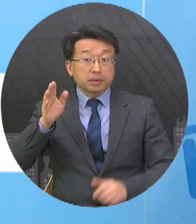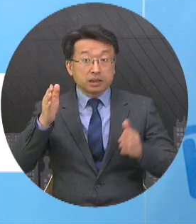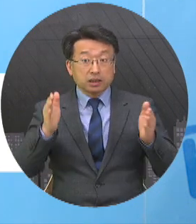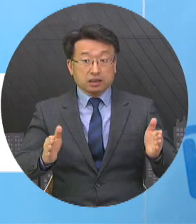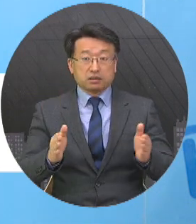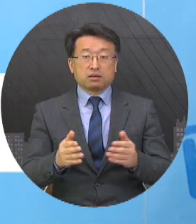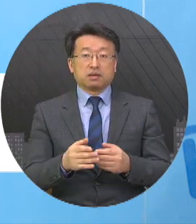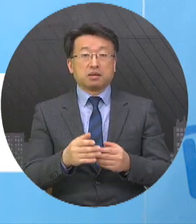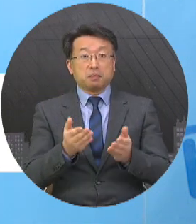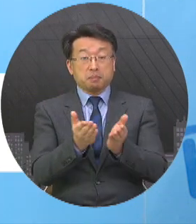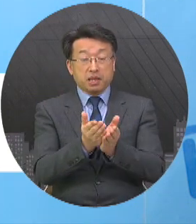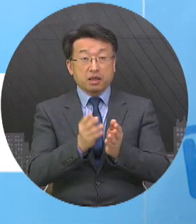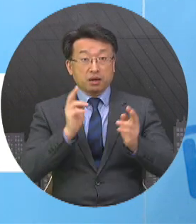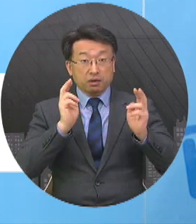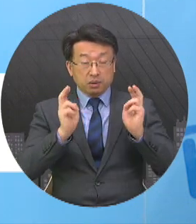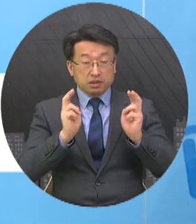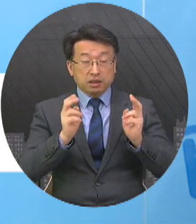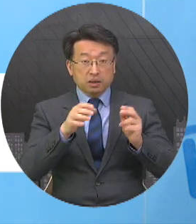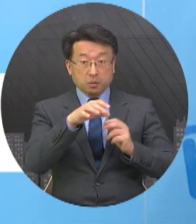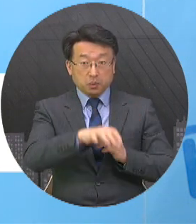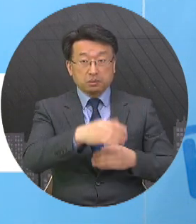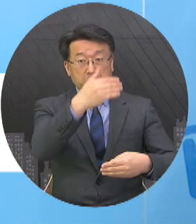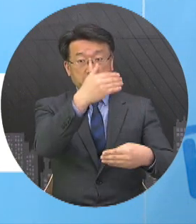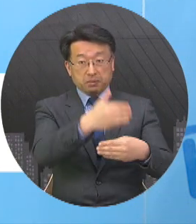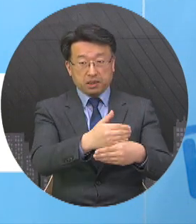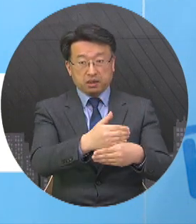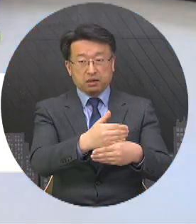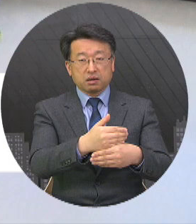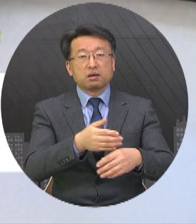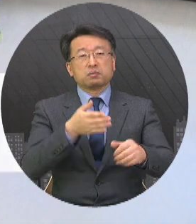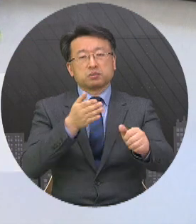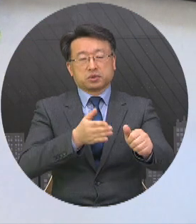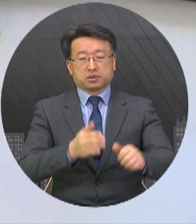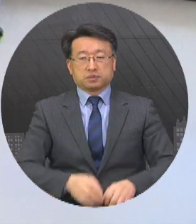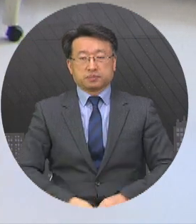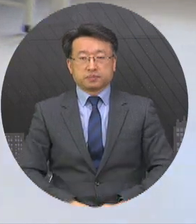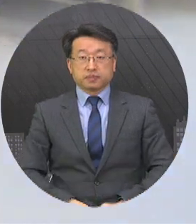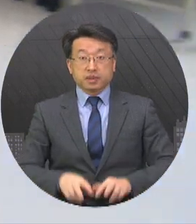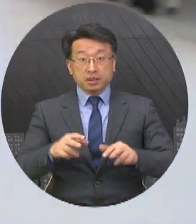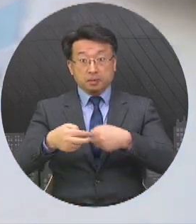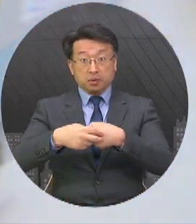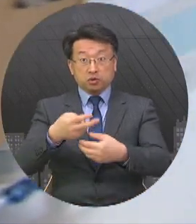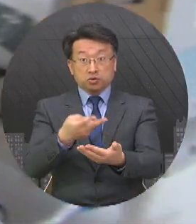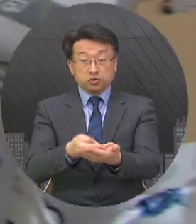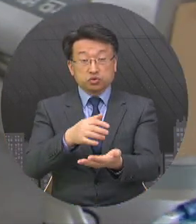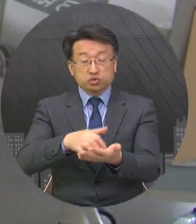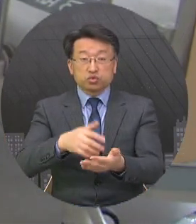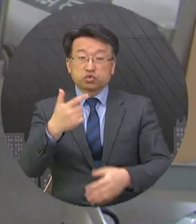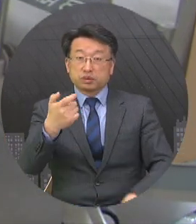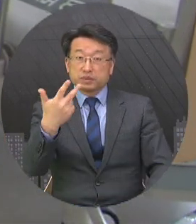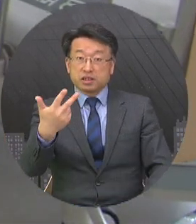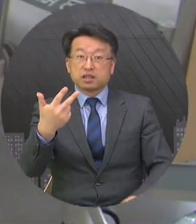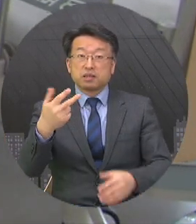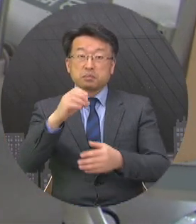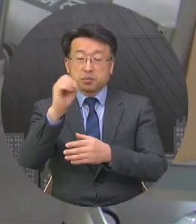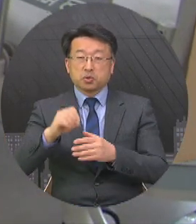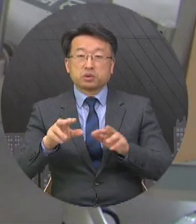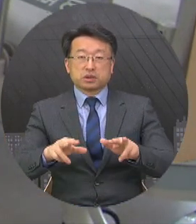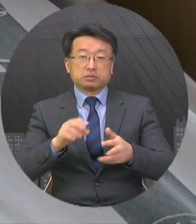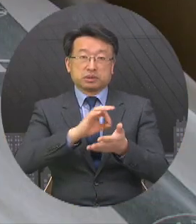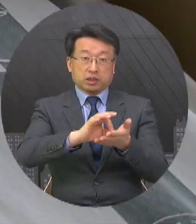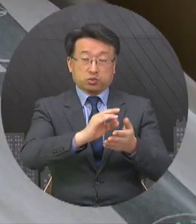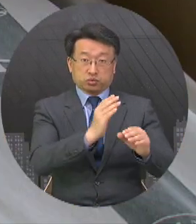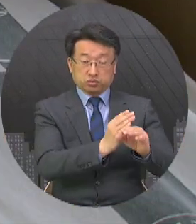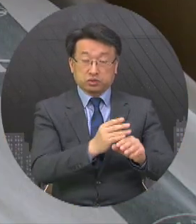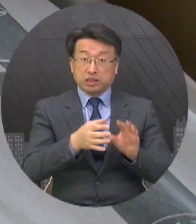조순 소월 사업 쩡 * 3조 치유를 현재 병산 가동률은 67% 2 경상남도는